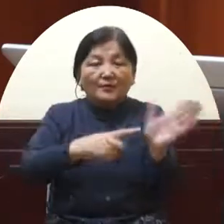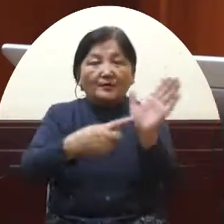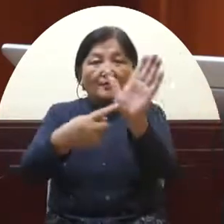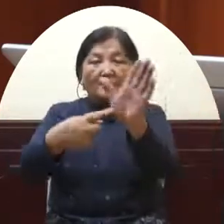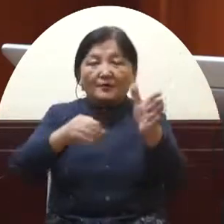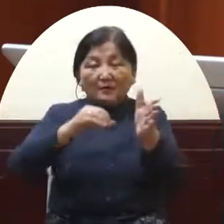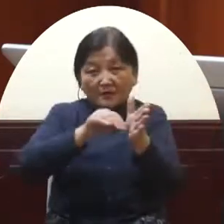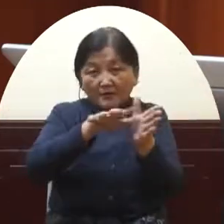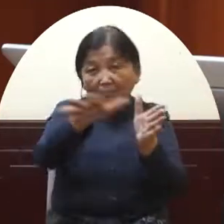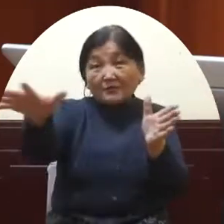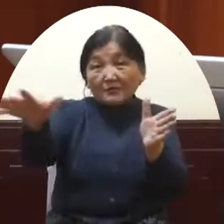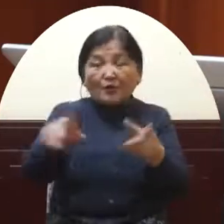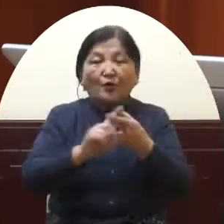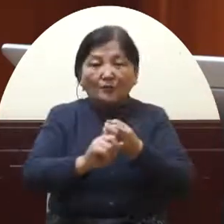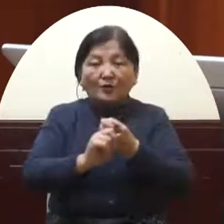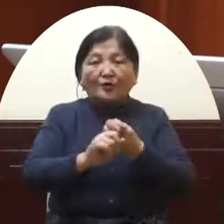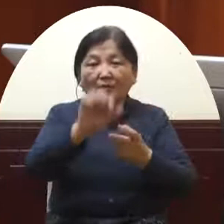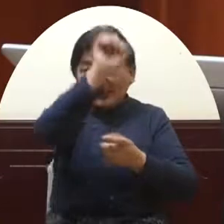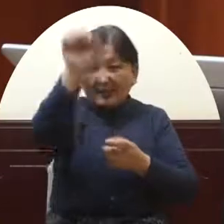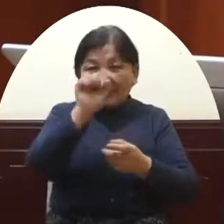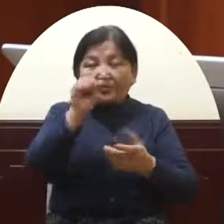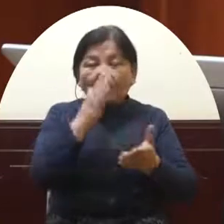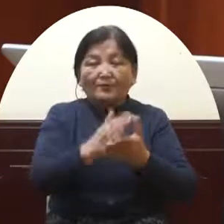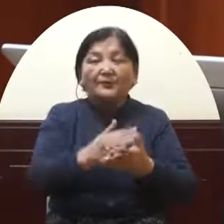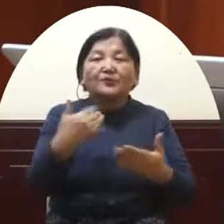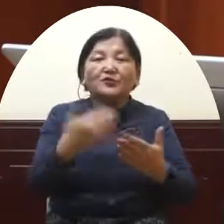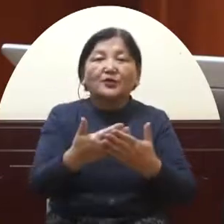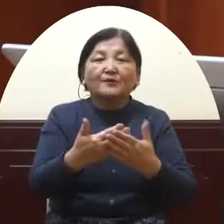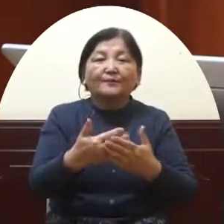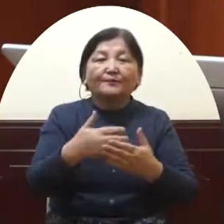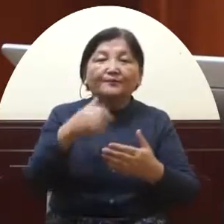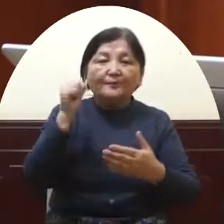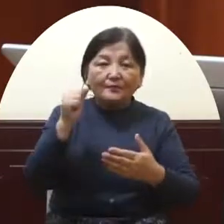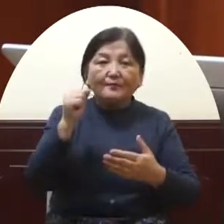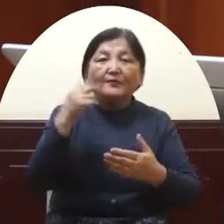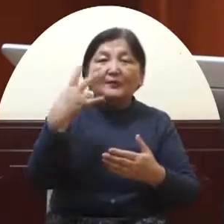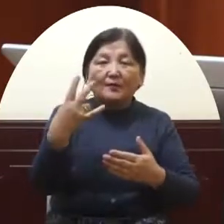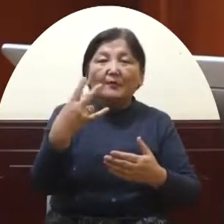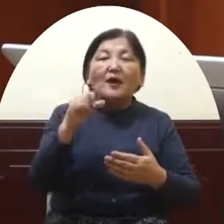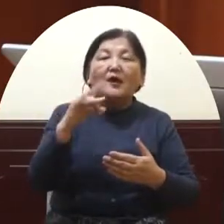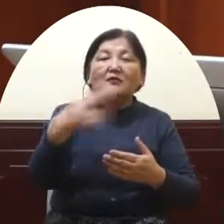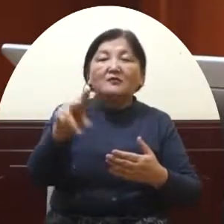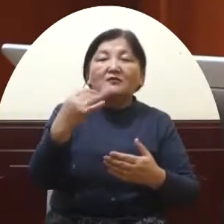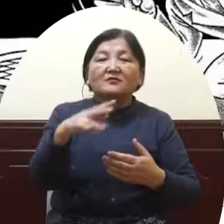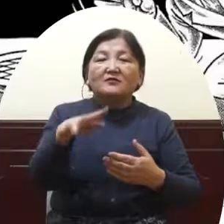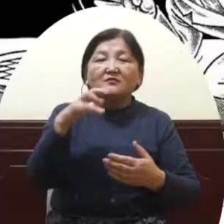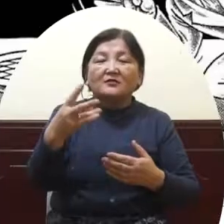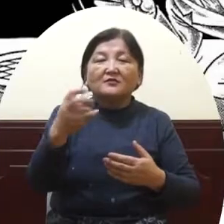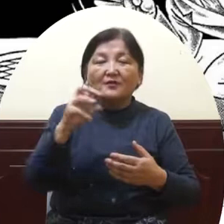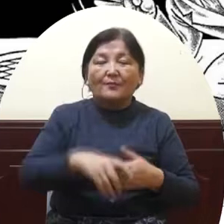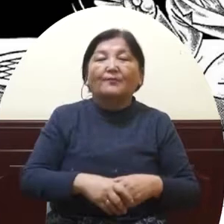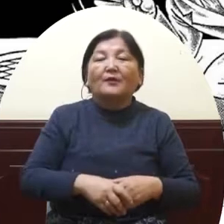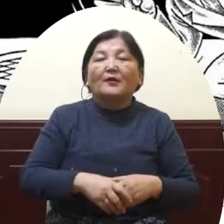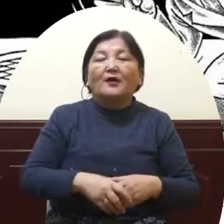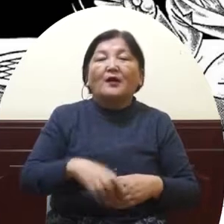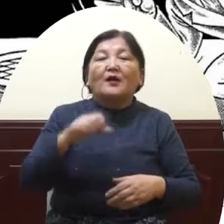2 слайд текст бэлдсэн. Нэгдүгüүрт нь бол энэ ардчилсан намын тухай асуудал. Арилжааны банкуудын иргэдэд олгосон